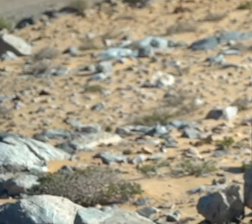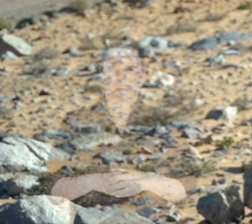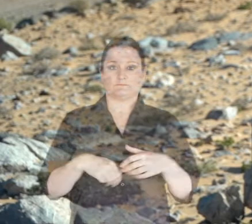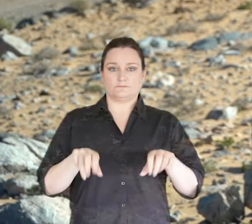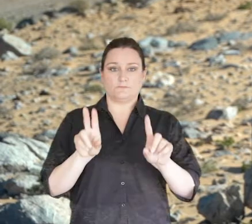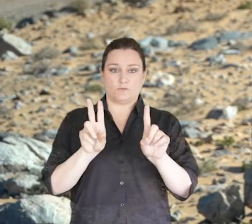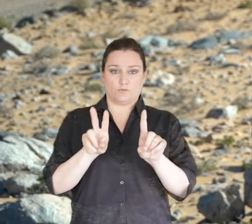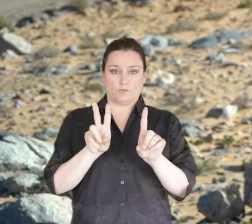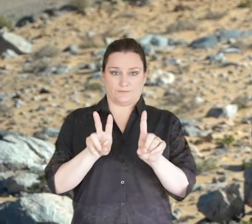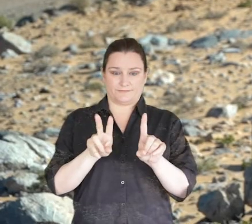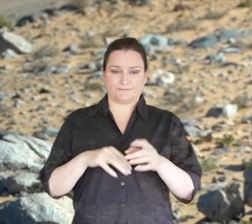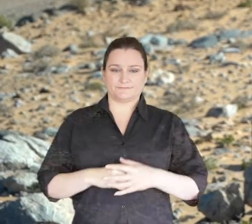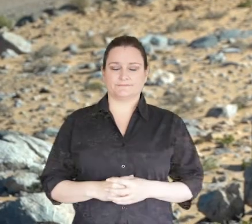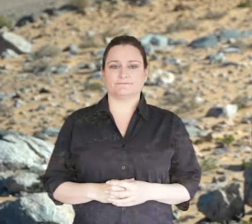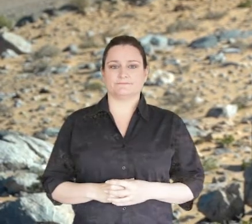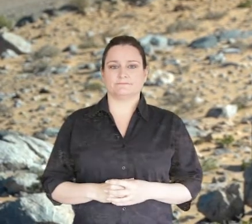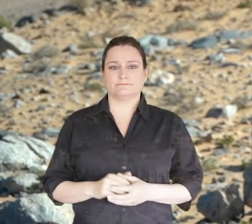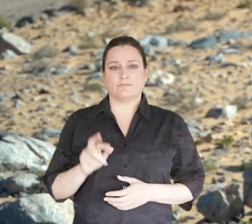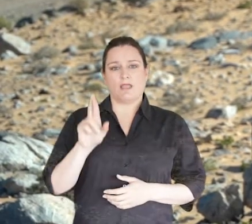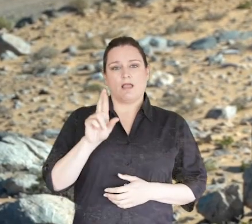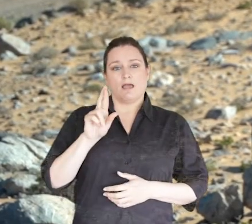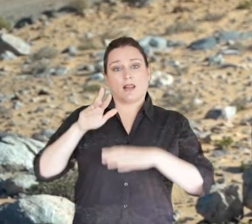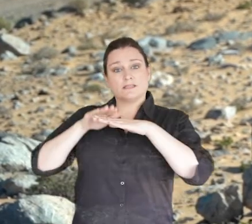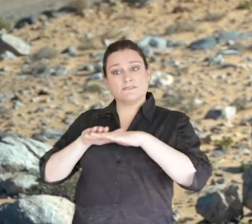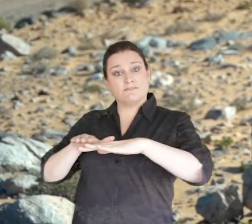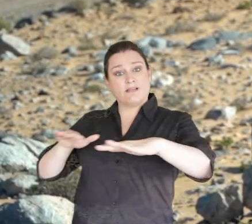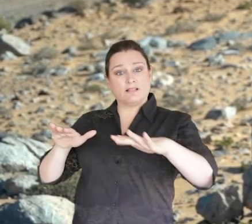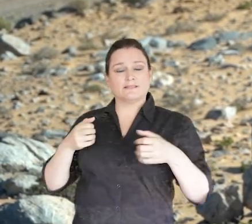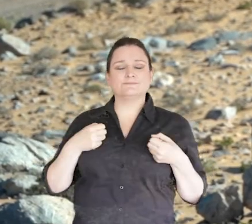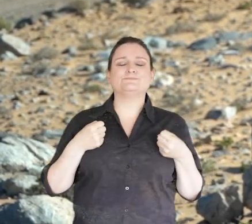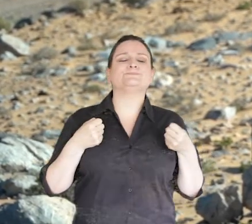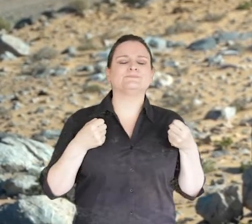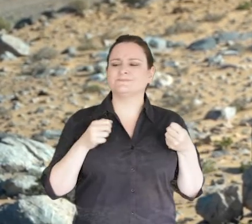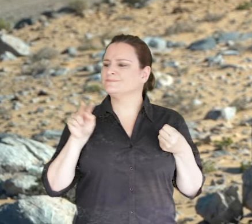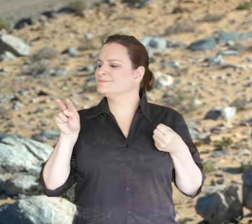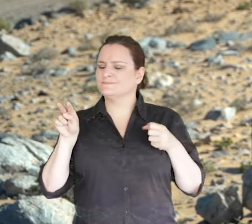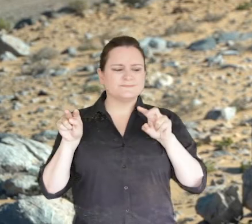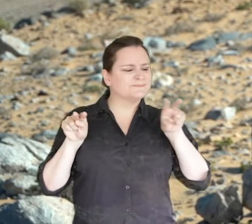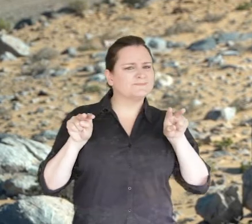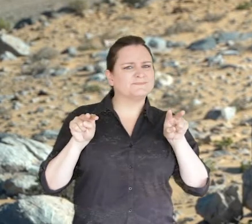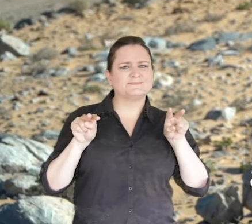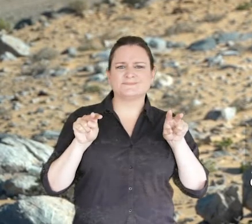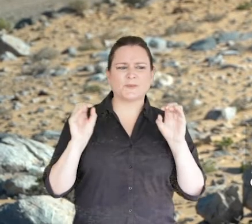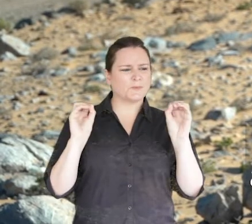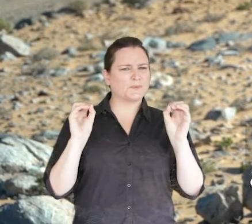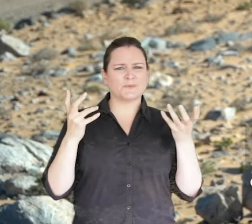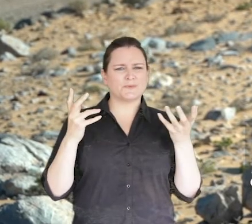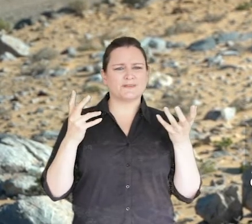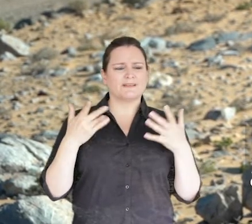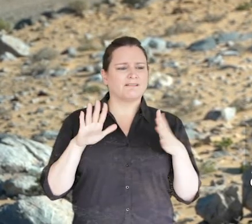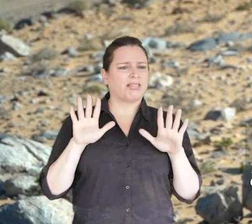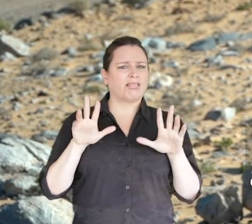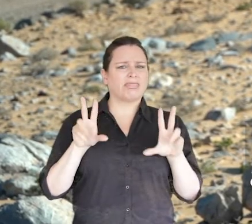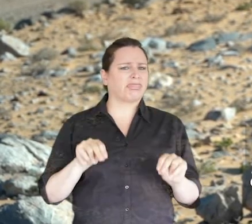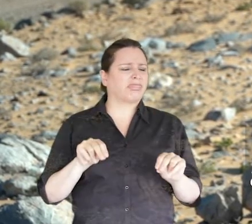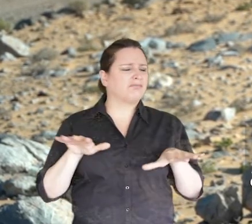As 'n mens hier deur die Rigtersveld ry, dan dink jy, liewe aarde, hier groei niks nie, hier leef niks nie. Maar moenie 'n fout